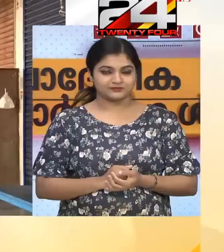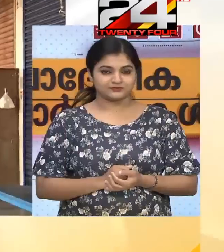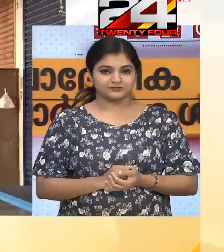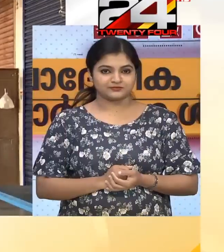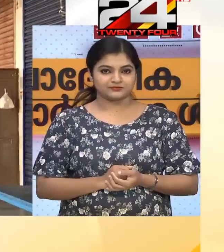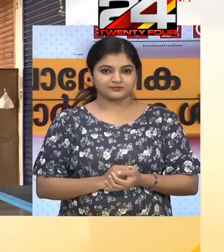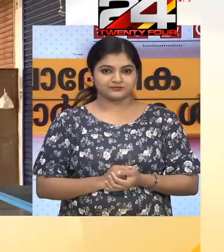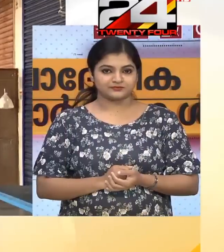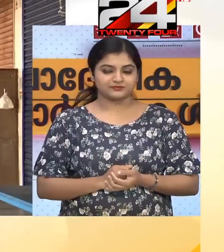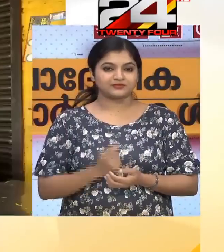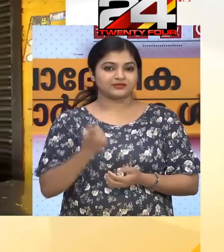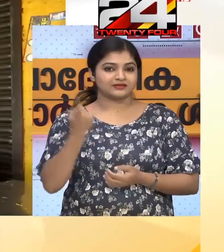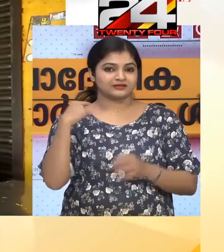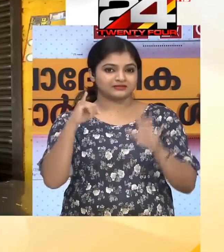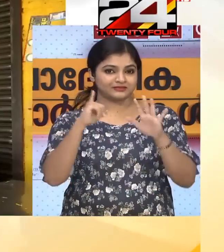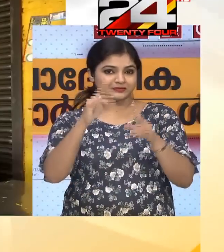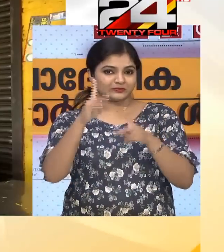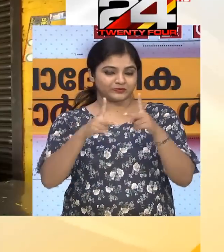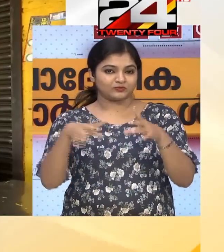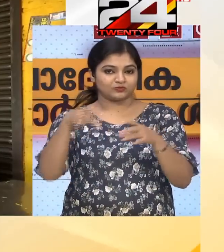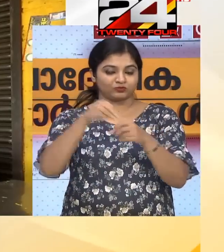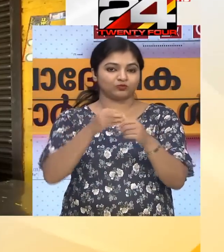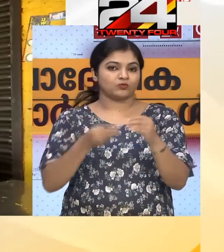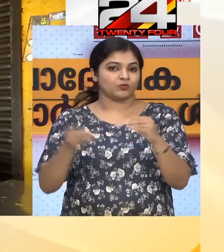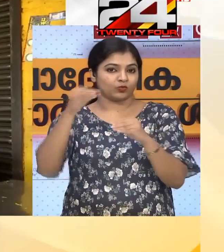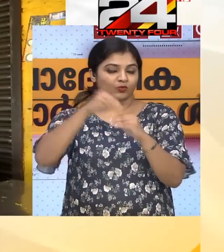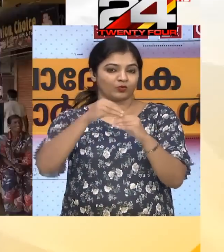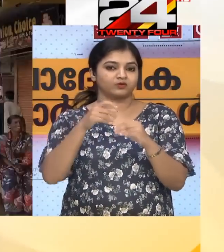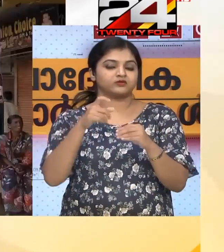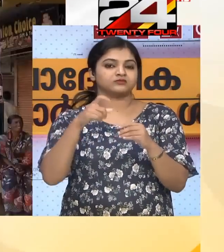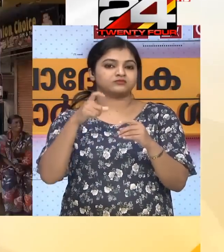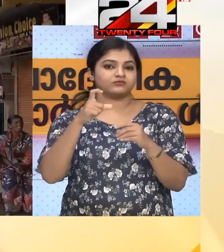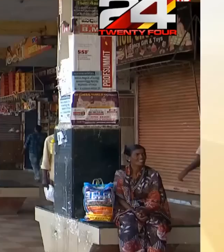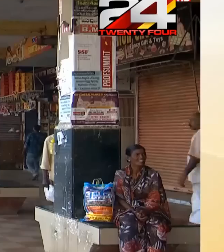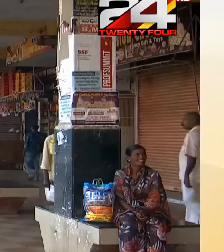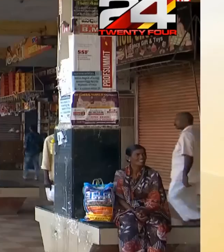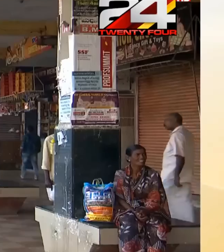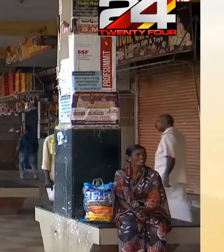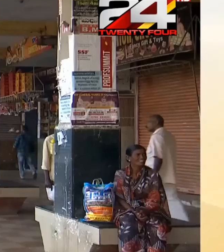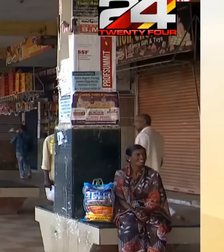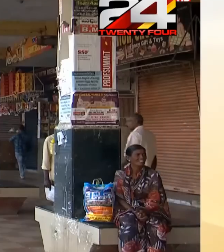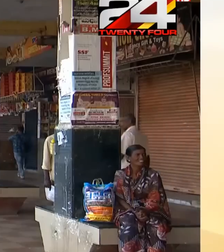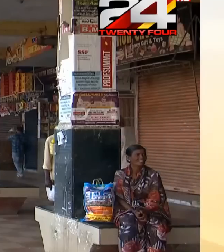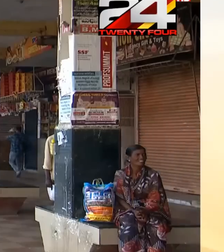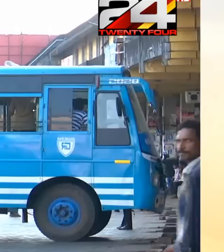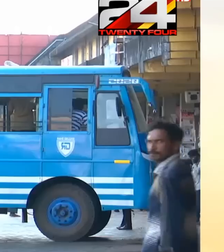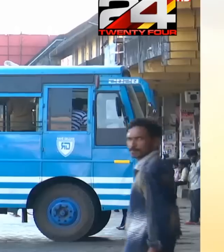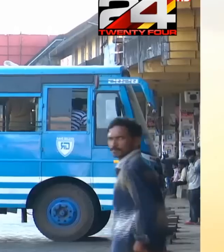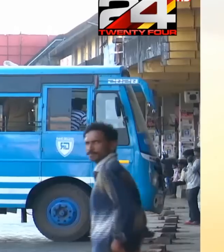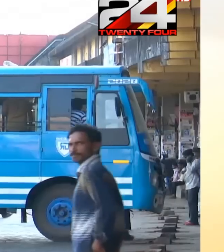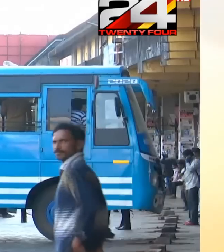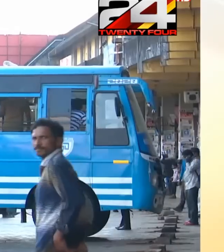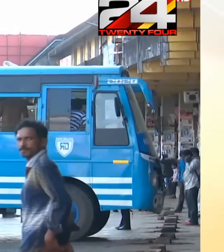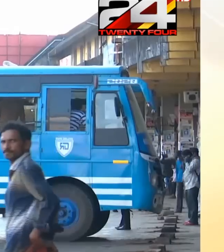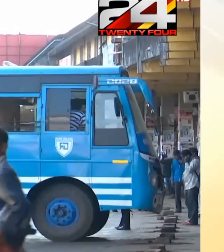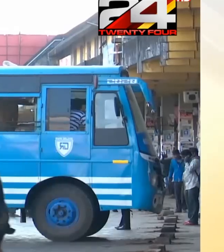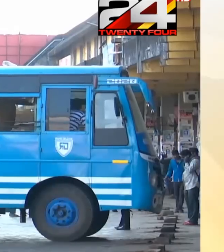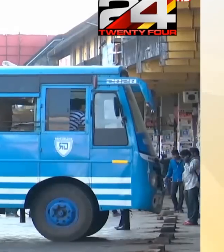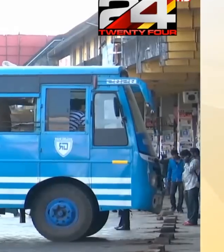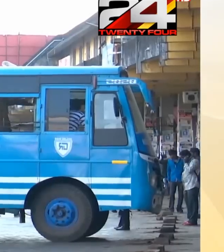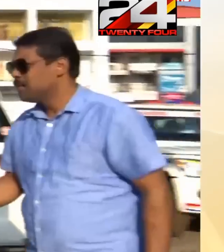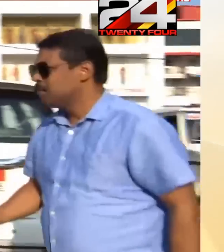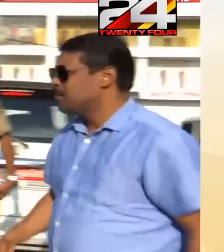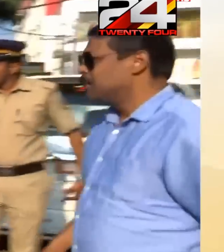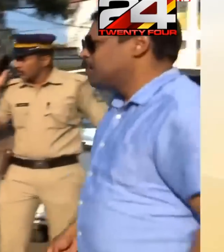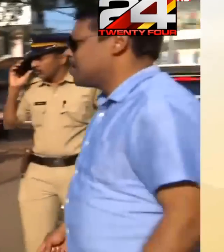ഇന്നലെ 6 പേർക്ക് കൂടി പുതുതായി കോവിഡ് 19 സ്ഥിരീകരിച്ചതോടെയാണ് കാസർഗോഡ് ജില്ലയിൽ നിയന്ത്രണങ്ങൾ കടുപ്പിച്ച് ചീഫ് സെക്രട്ടറി ഉത്തരവിട്ടത്. അർദ്ധരാത്രി മുതൽ ഇത്